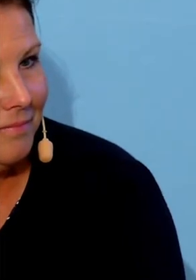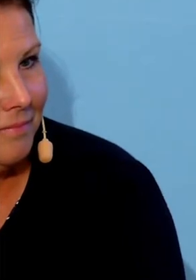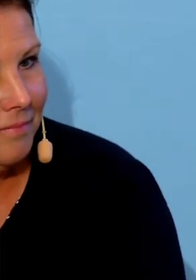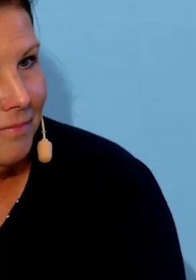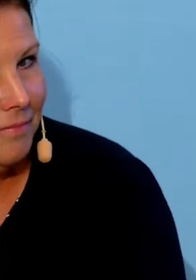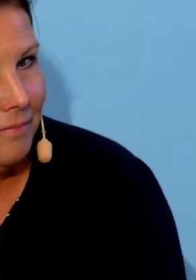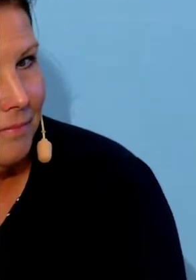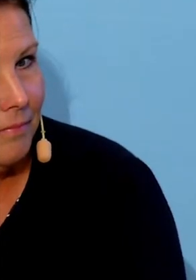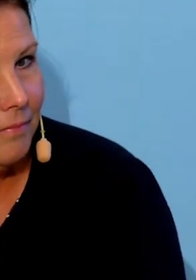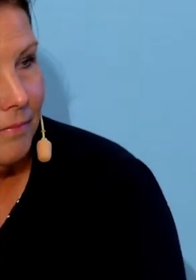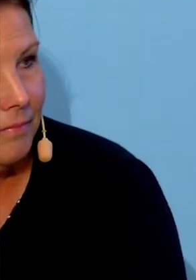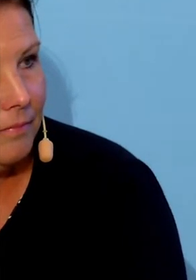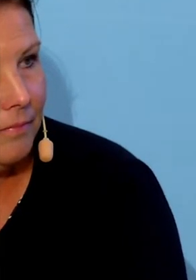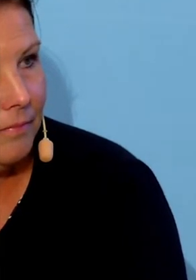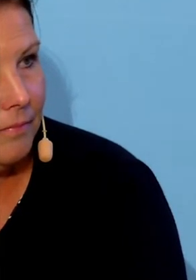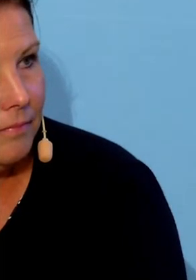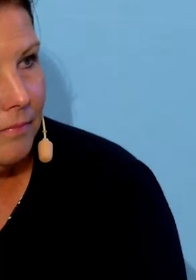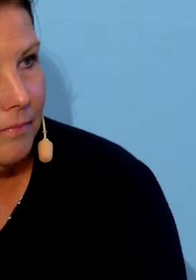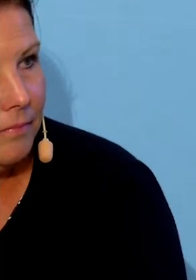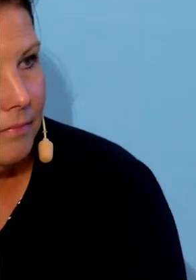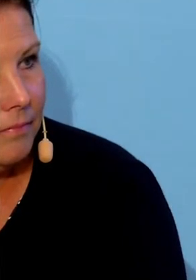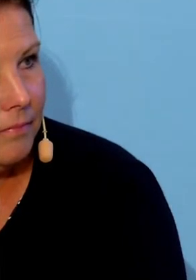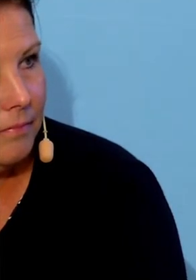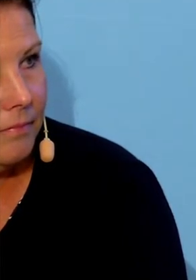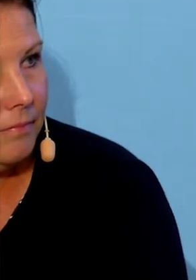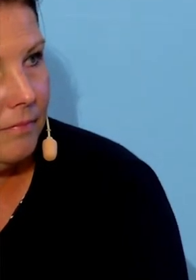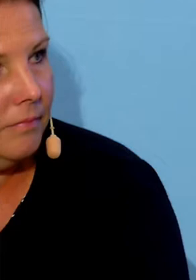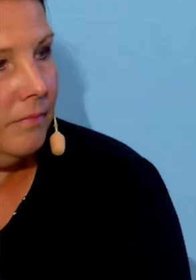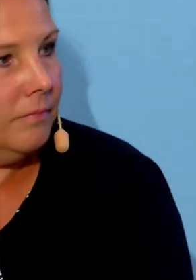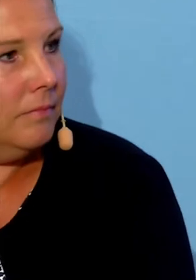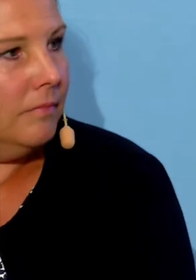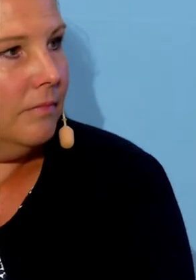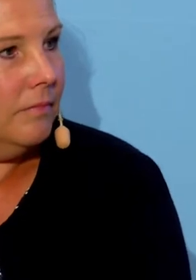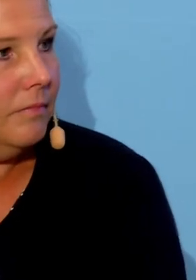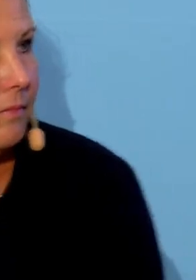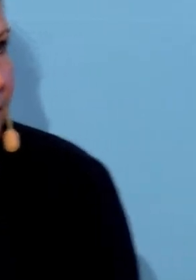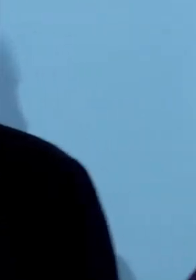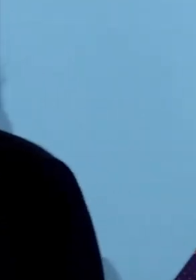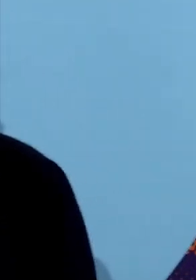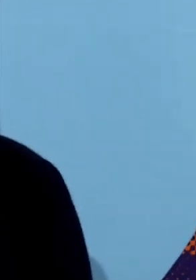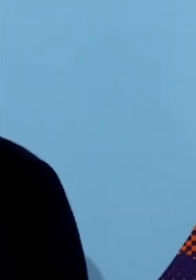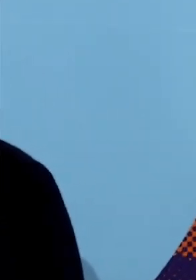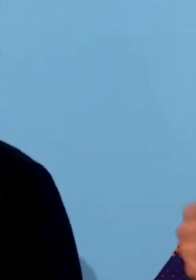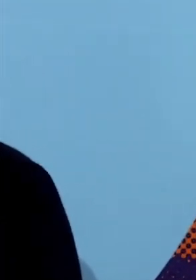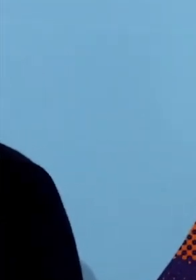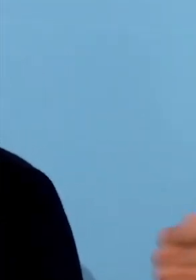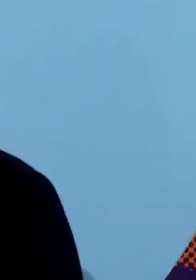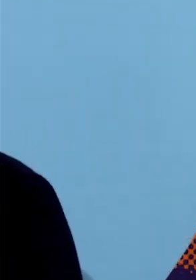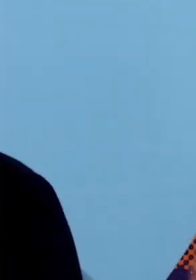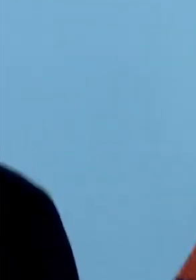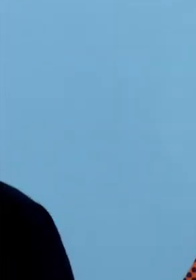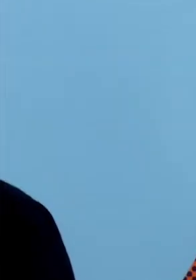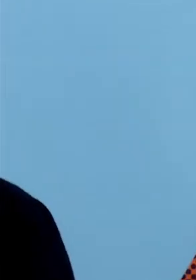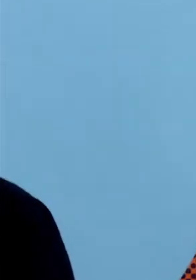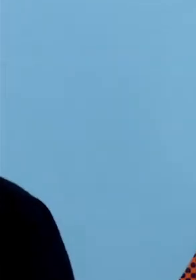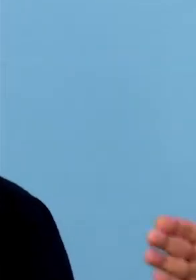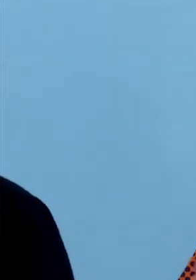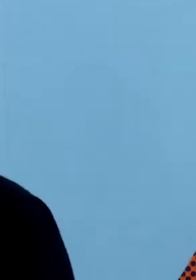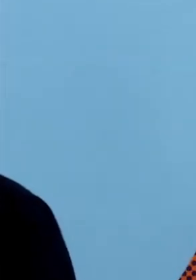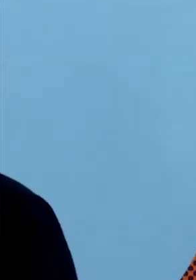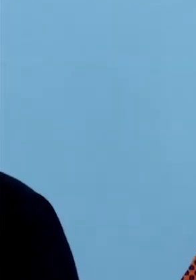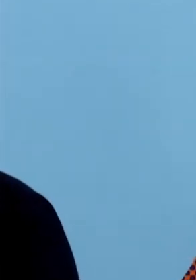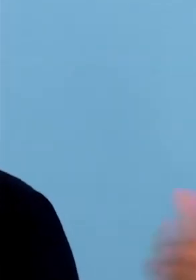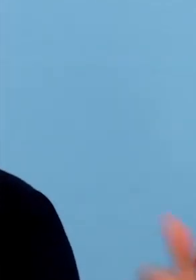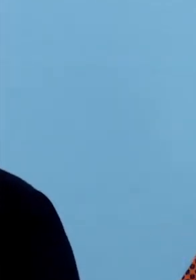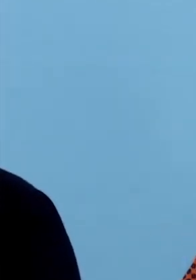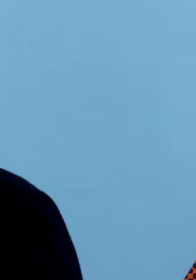exempel. Där det sitter en expert, och via då en sån här Microsoft HoloLens som de kan vara på plats. Så kan de tillsammans leta sig